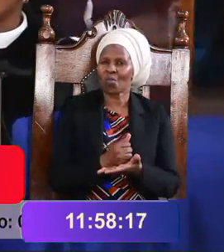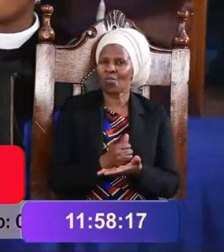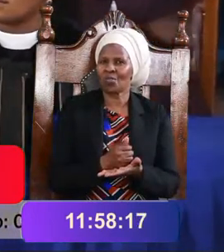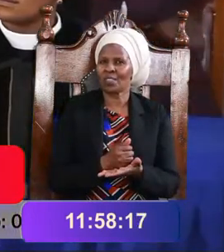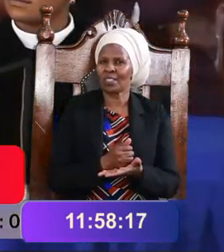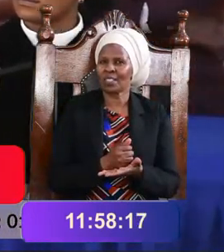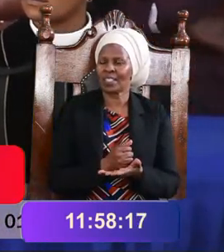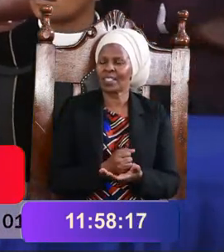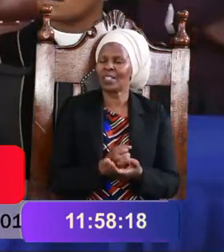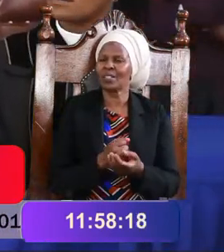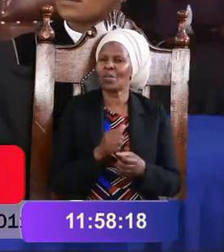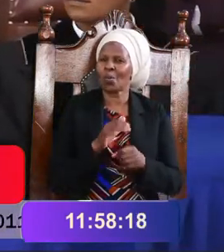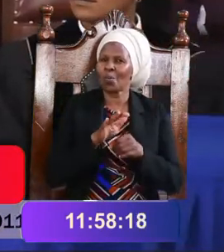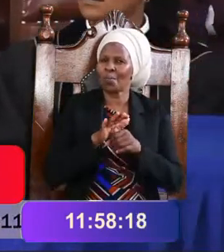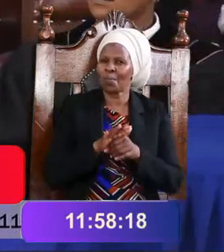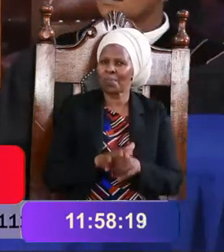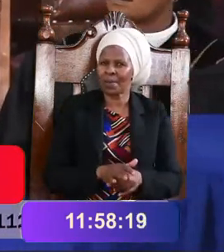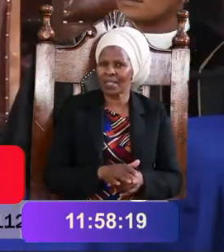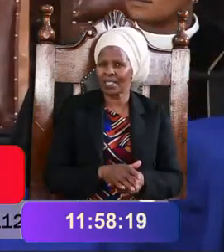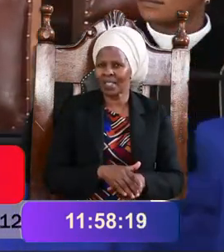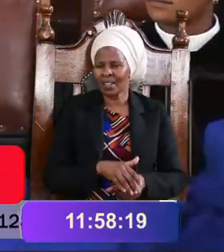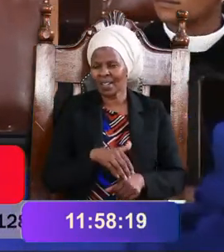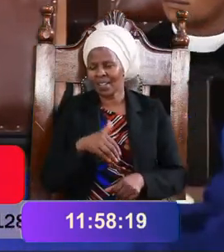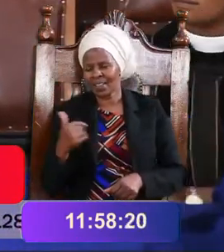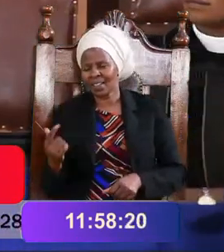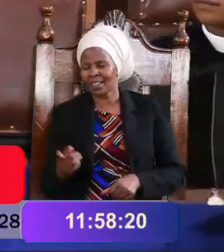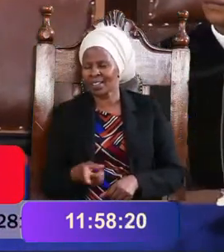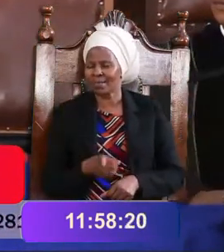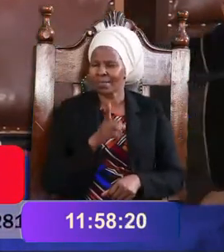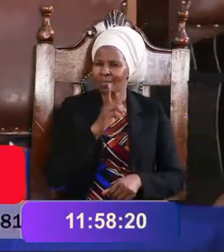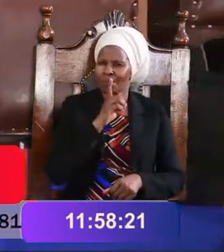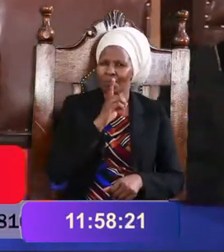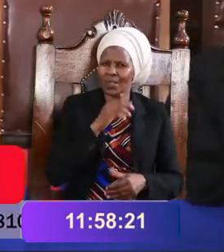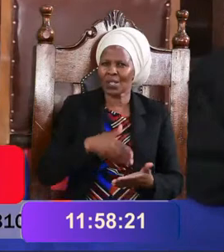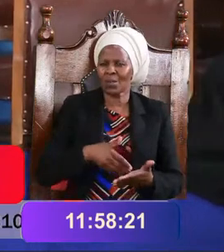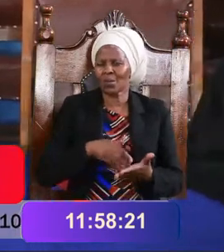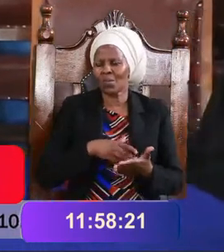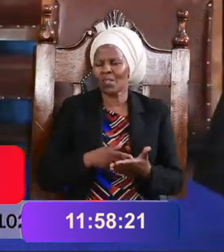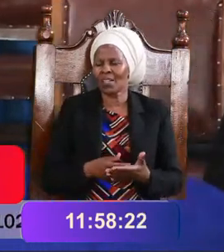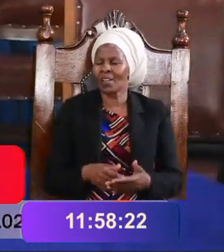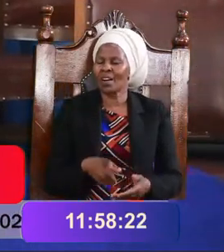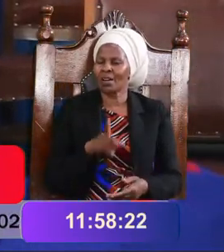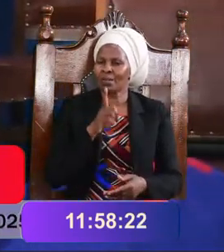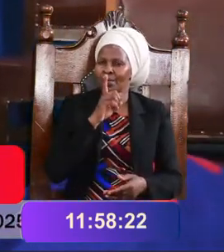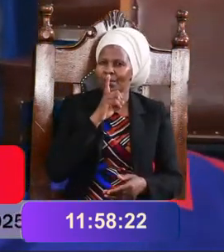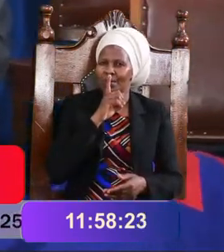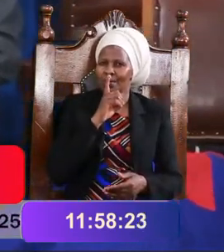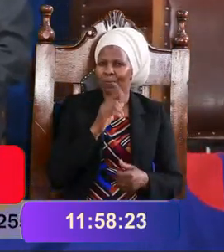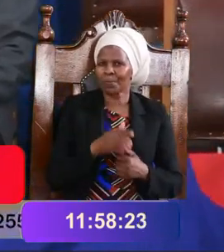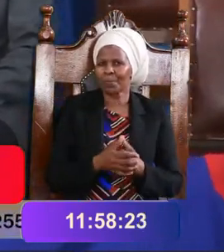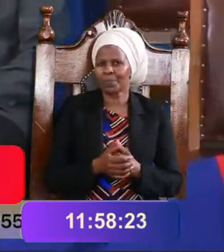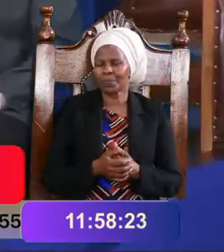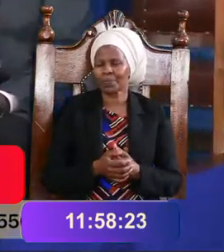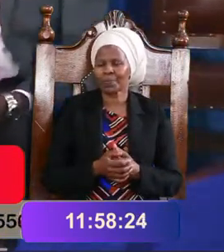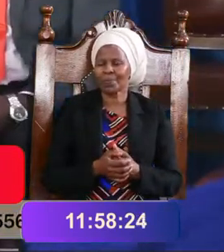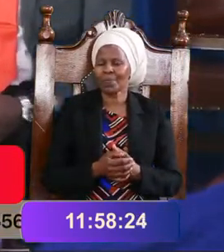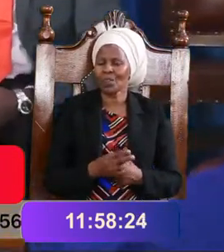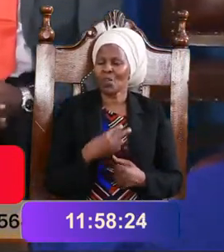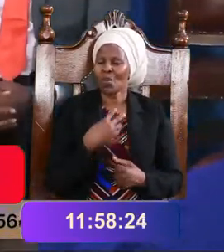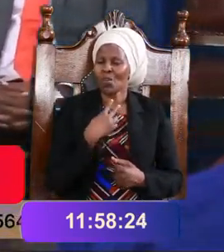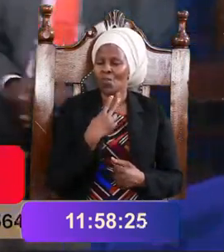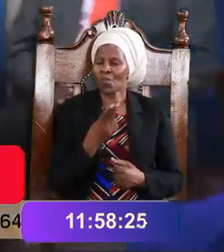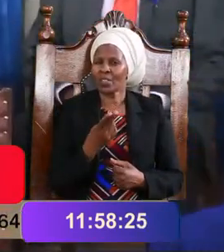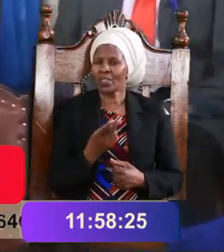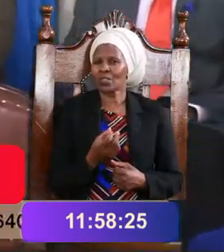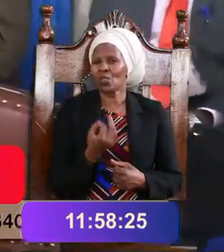wanafanya wale ambao ni wa chini wanyamaze, wanawanyonga walio tayari ni wanyonge. Sauti ya